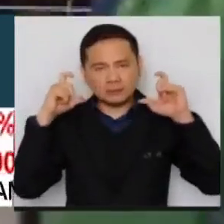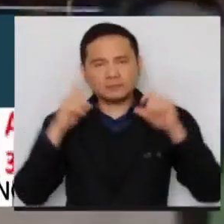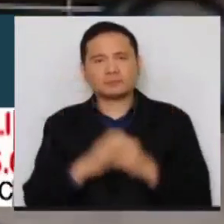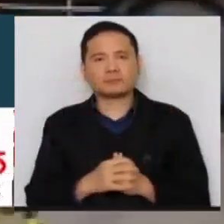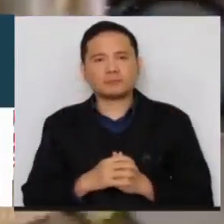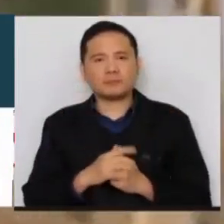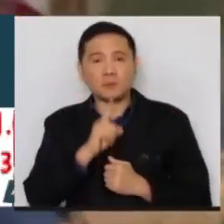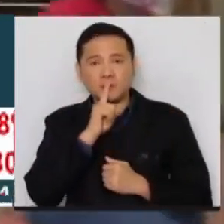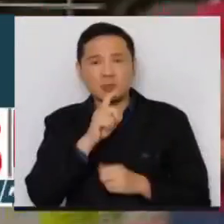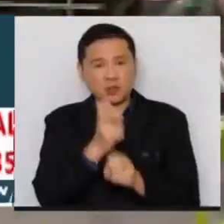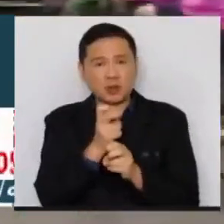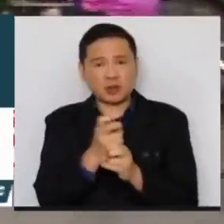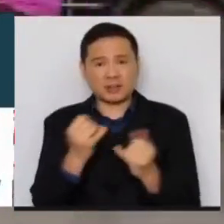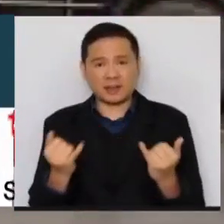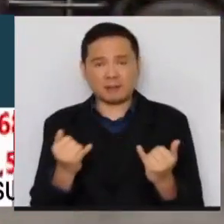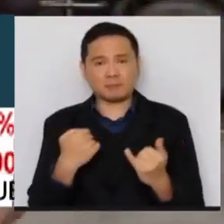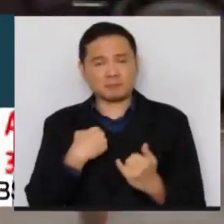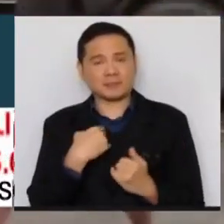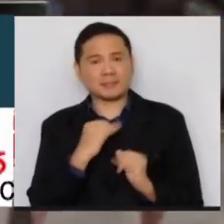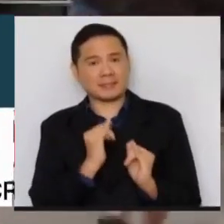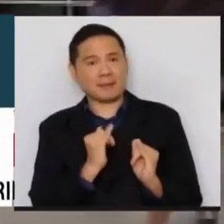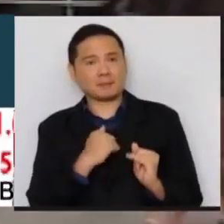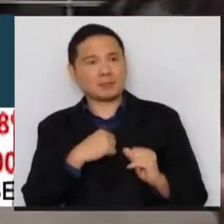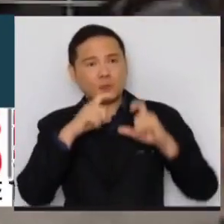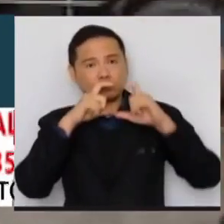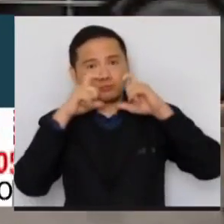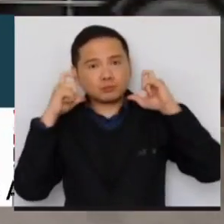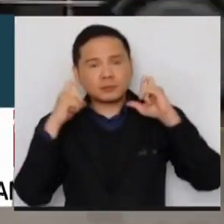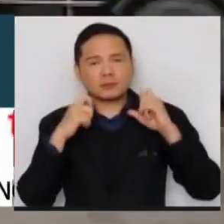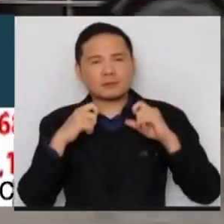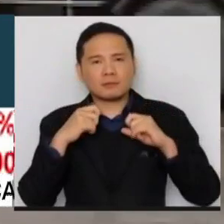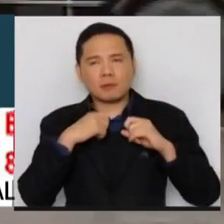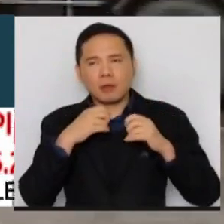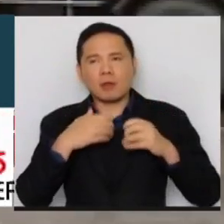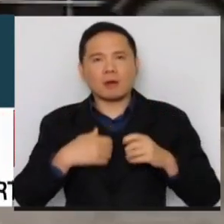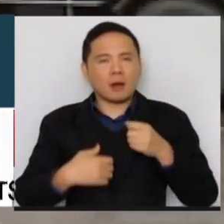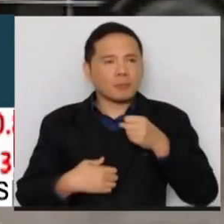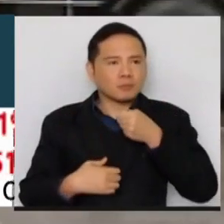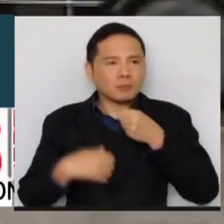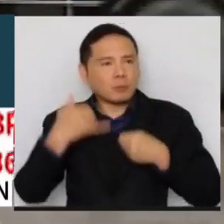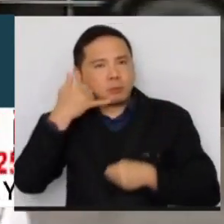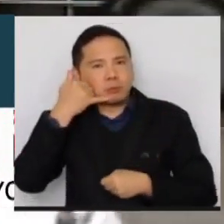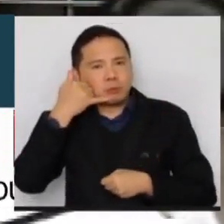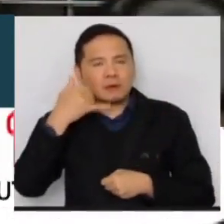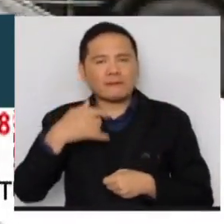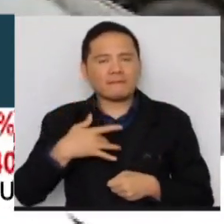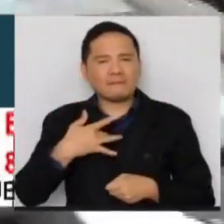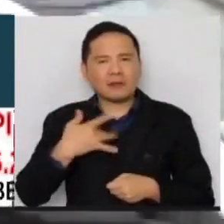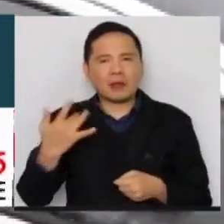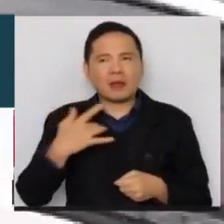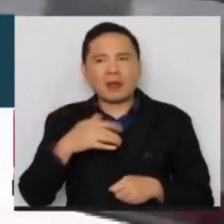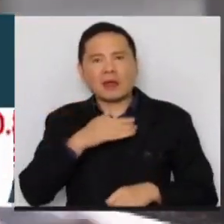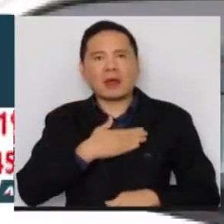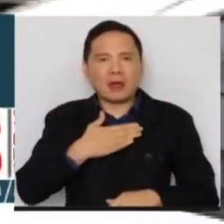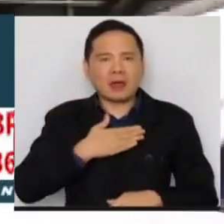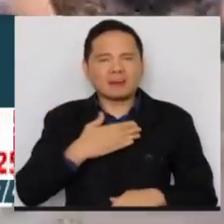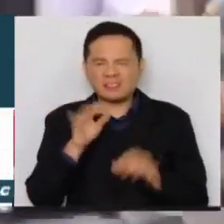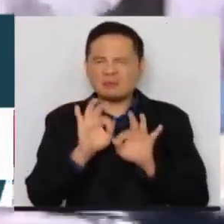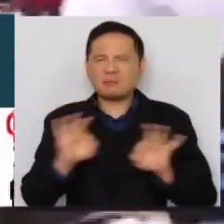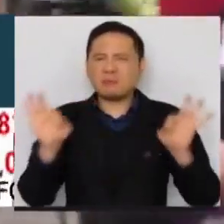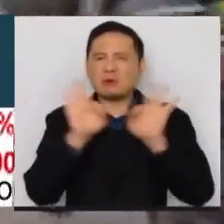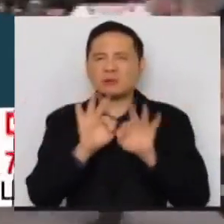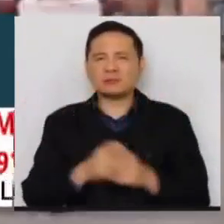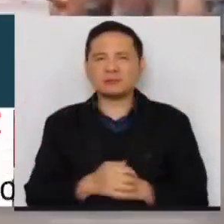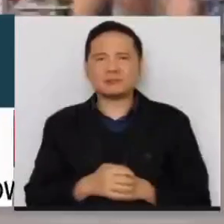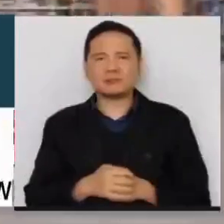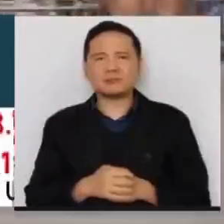nga, di ba? Katulad ko, naka-face mask ako ngayon. Kaya parang hinihingal ako habang nag-uusap tayo. But kailangan eh. Oo. Pero